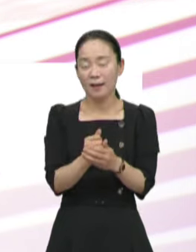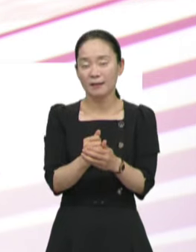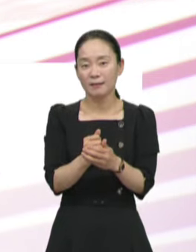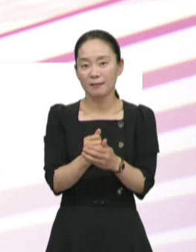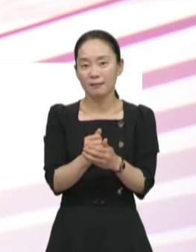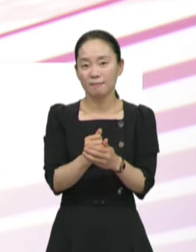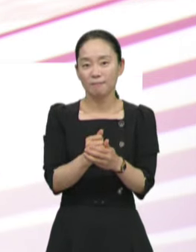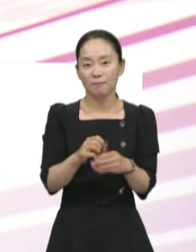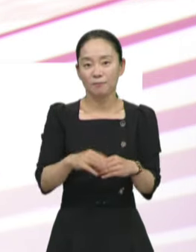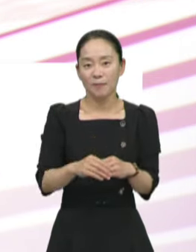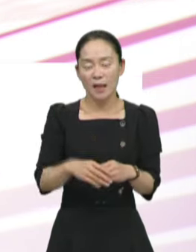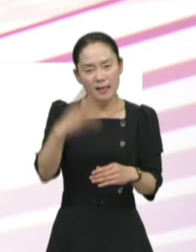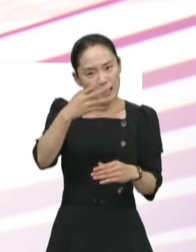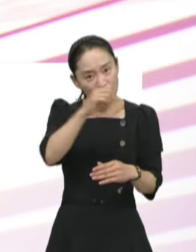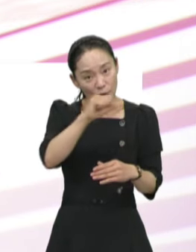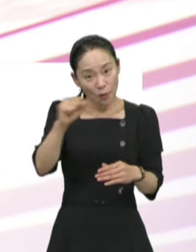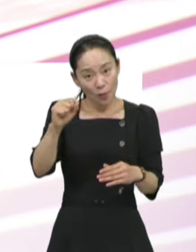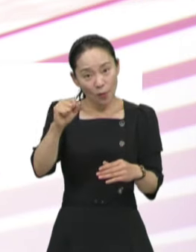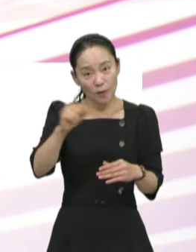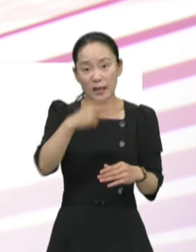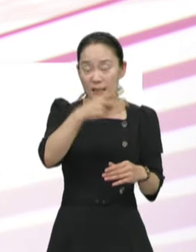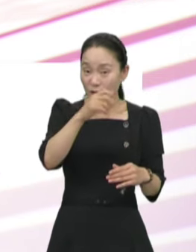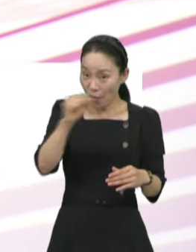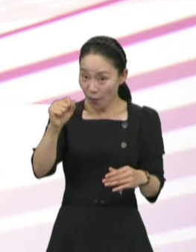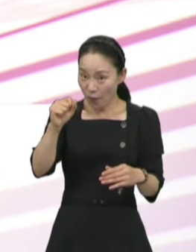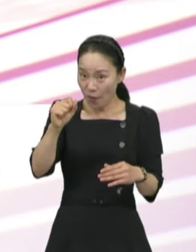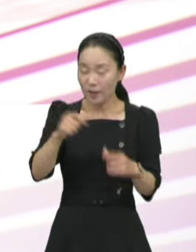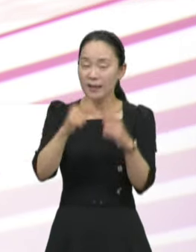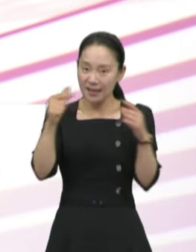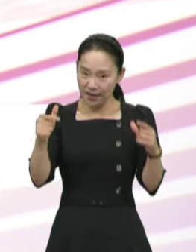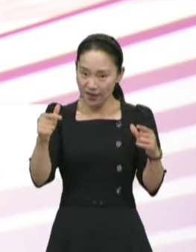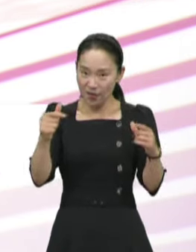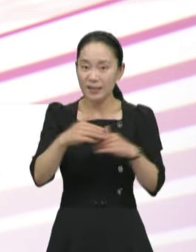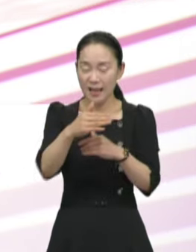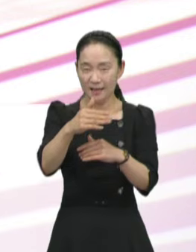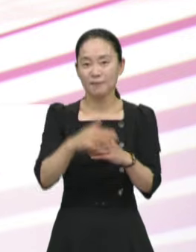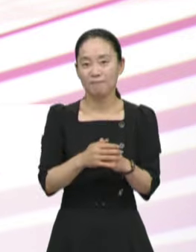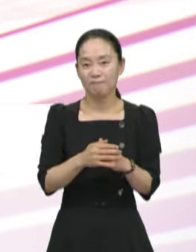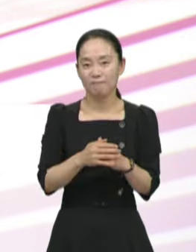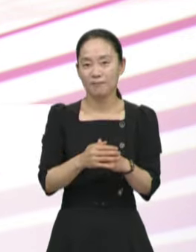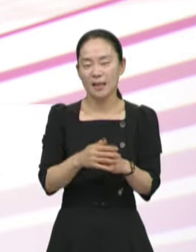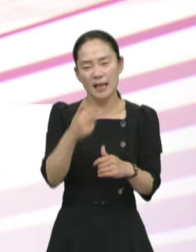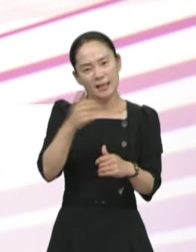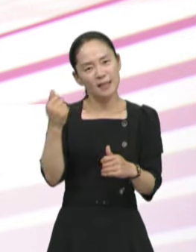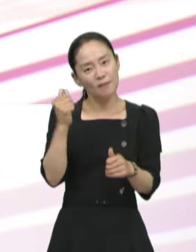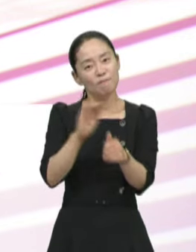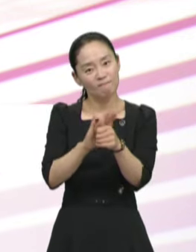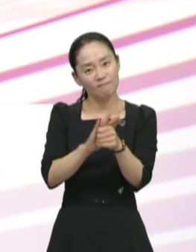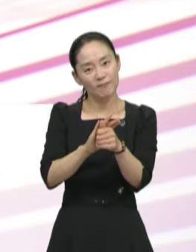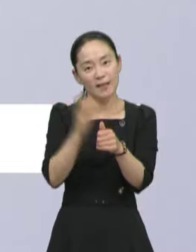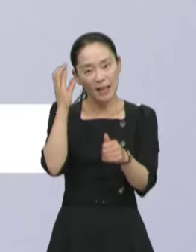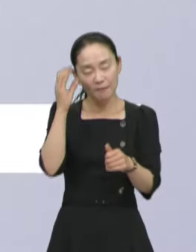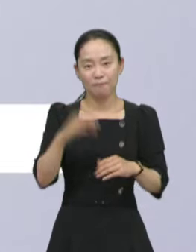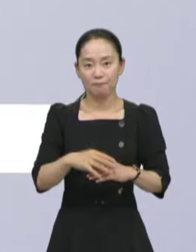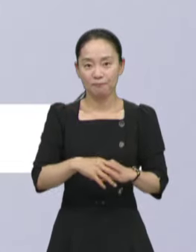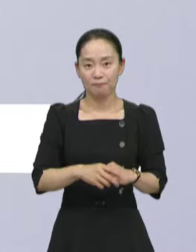있어서 4천억 원, 한 2천억 원 늘려서 지금 하기 때문에 상당히 큰 힘이 되리라고 보고